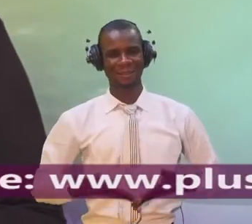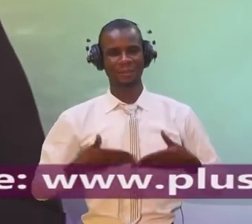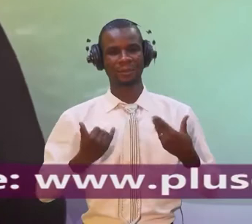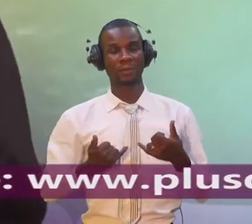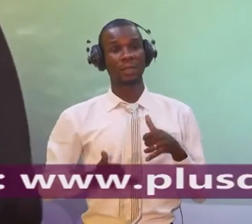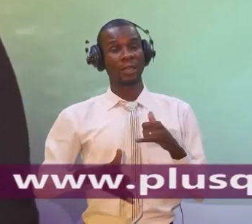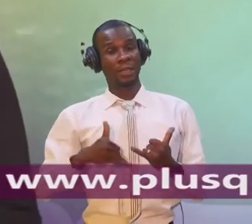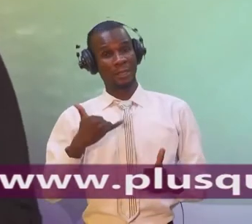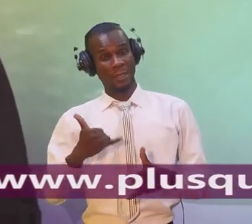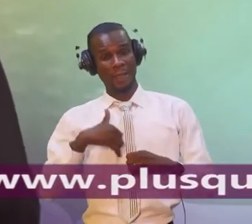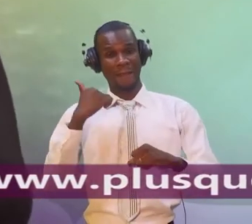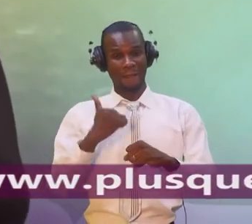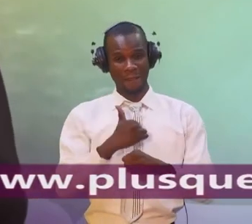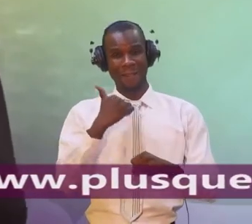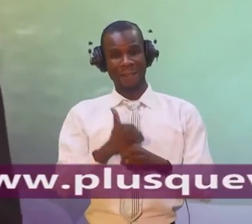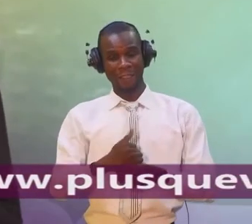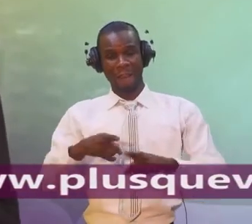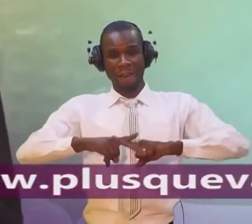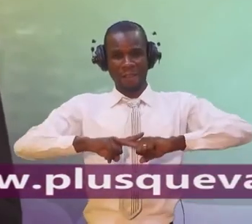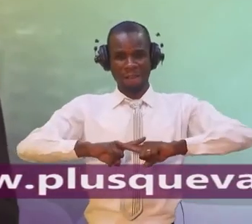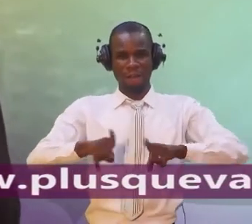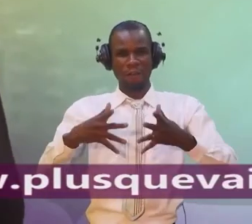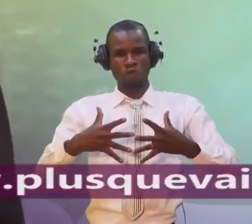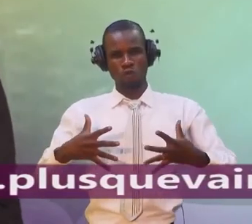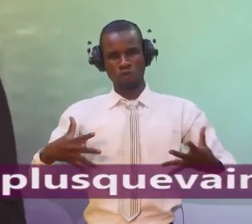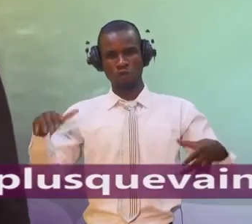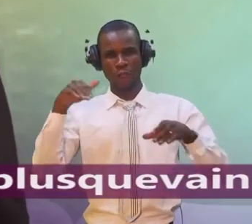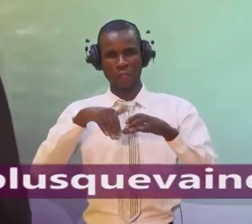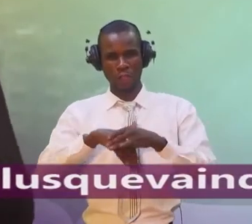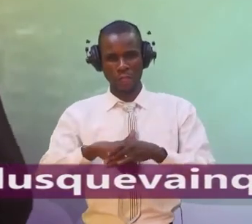mboga na matunda yanaweza kumsaidia.